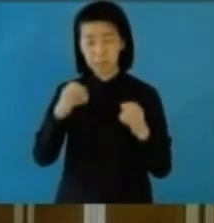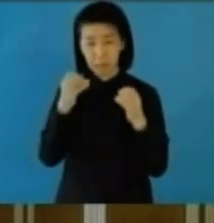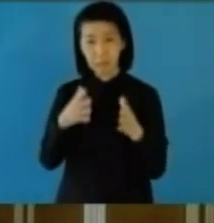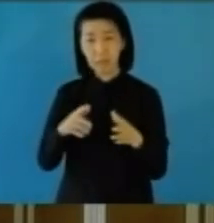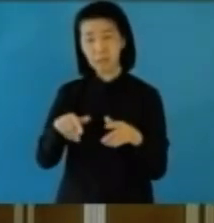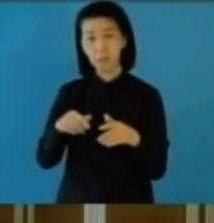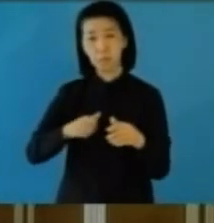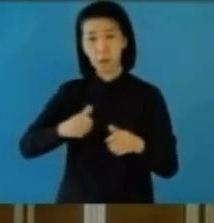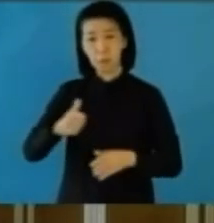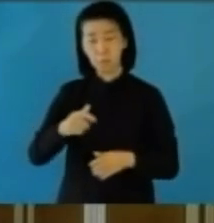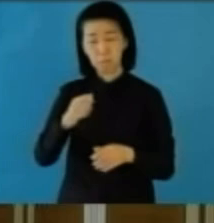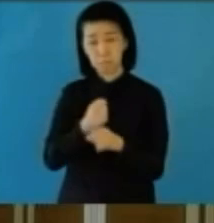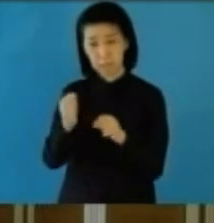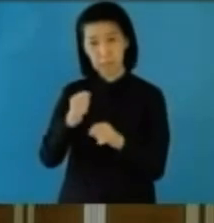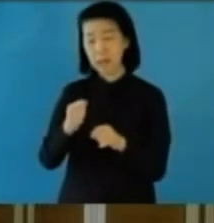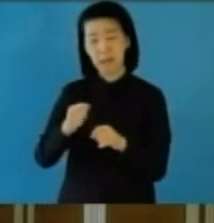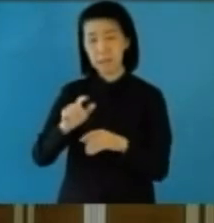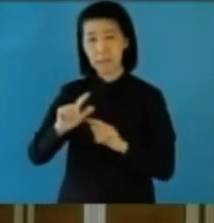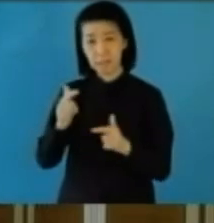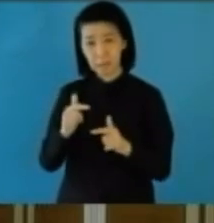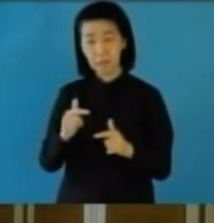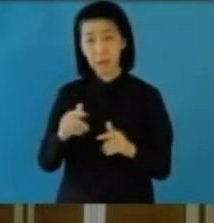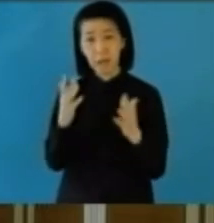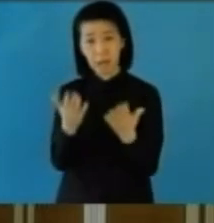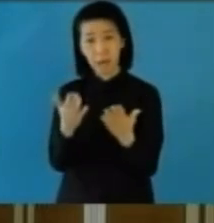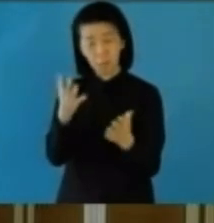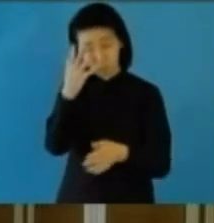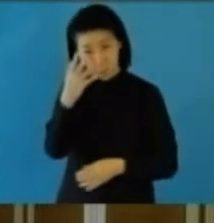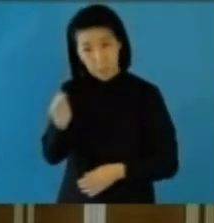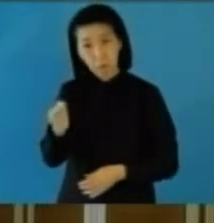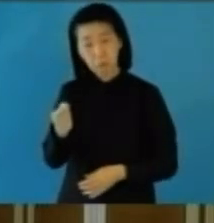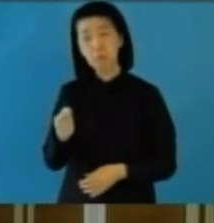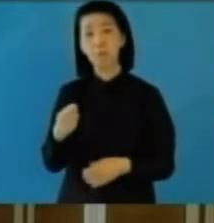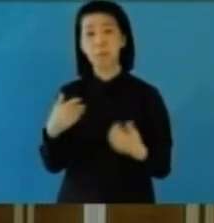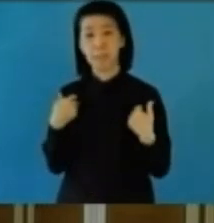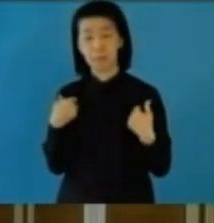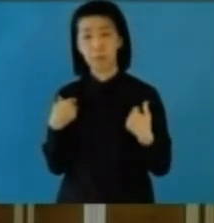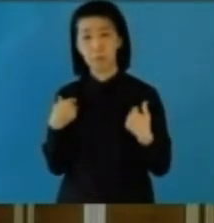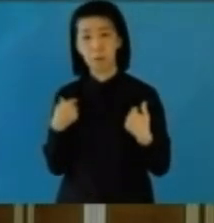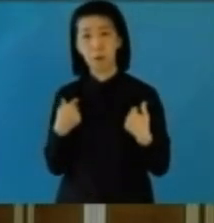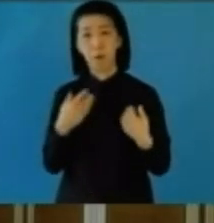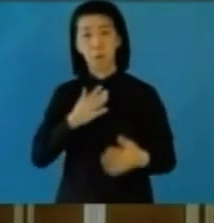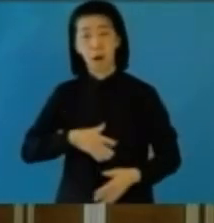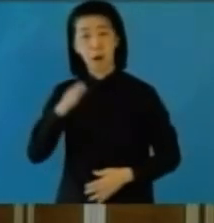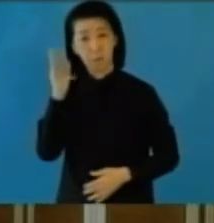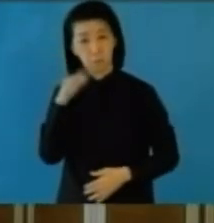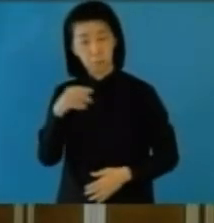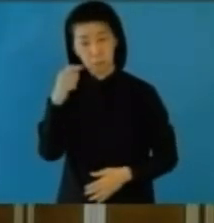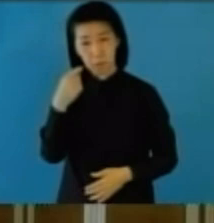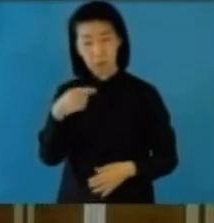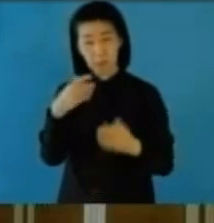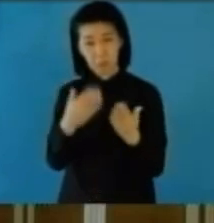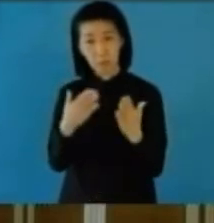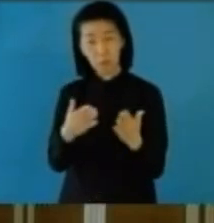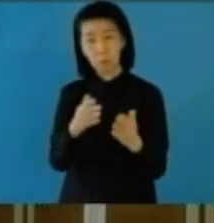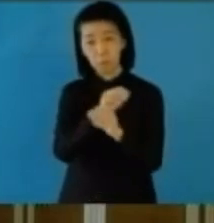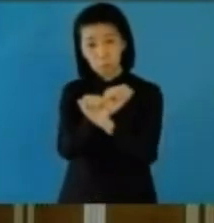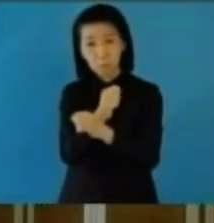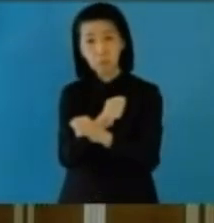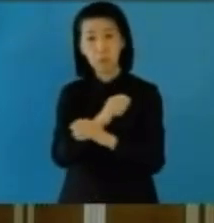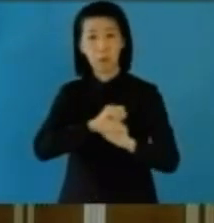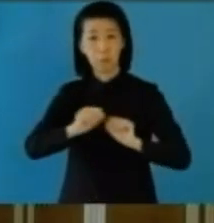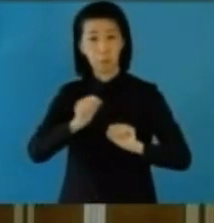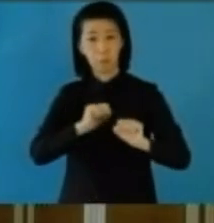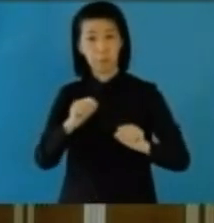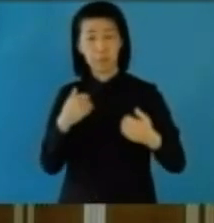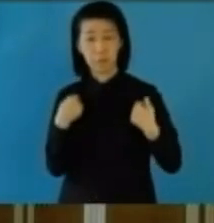全安心な居場所となるための魅力ある学校づくりや分かりやすい授業の工夫等に取り組むことが必要であると考